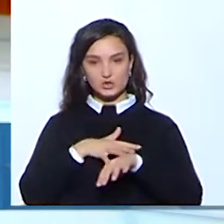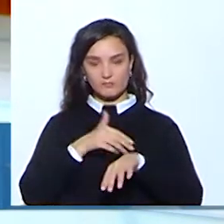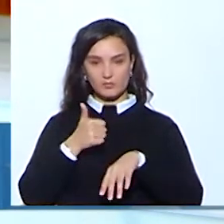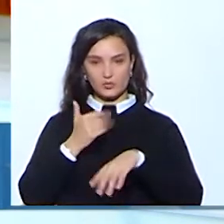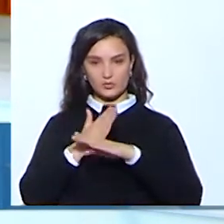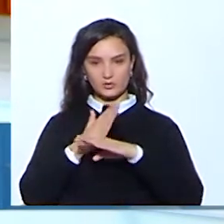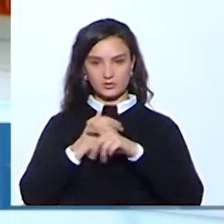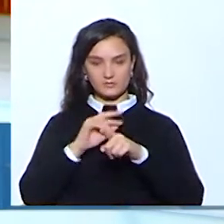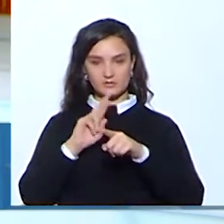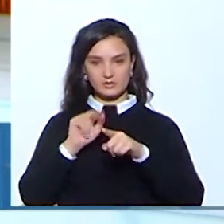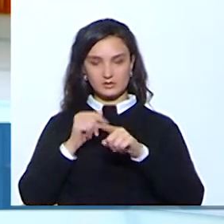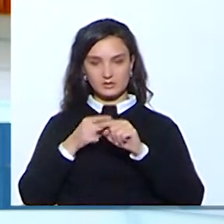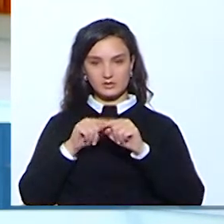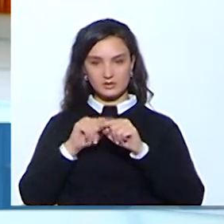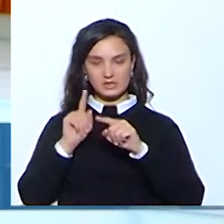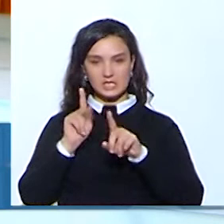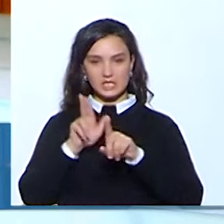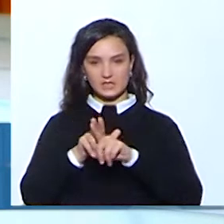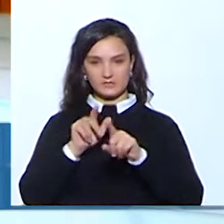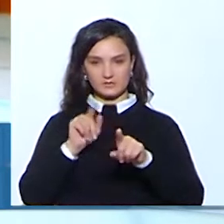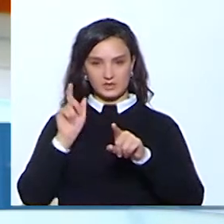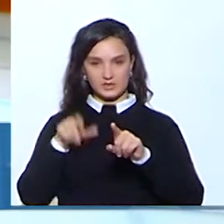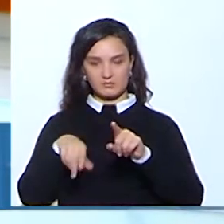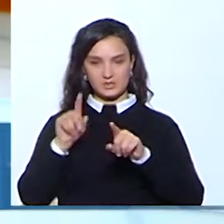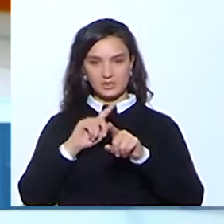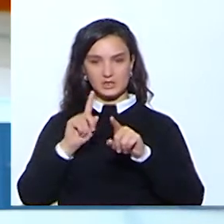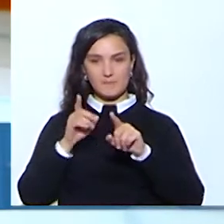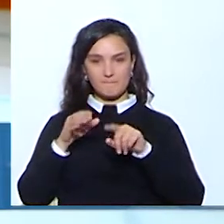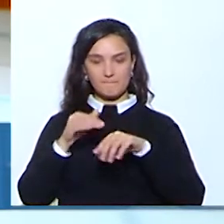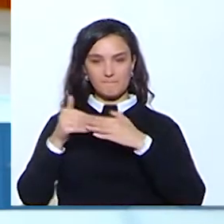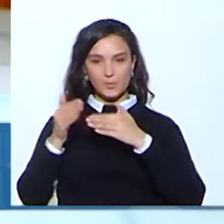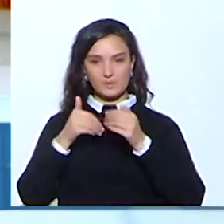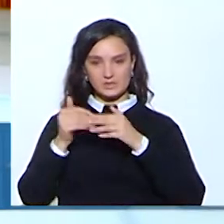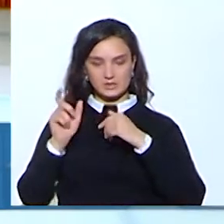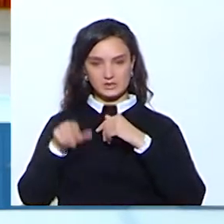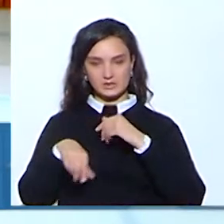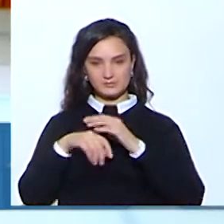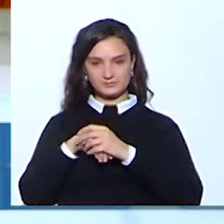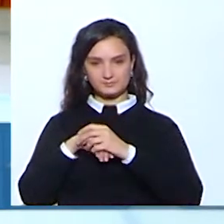და ანუ რა დათვითვით იმყოფება ადამიანი, რა ტიპი, რა პროფესიის, მაგალითად,